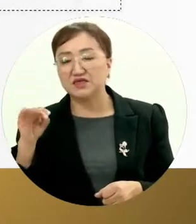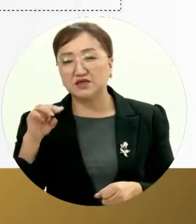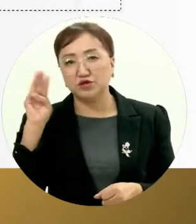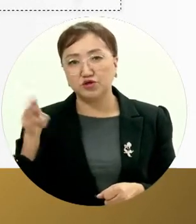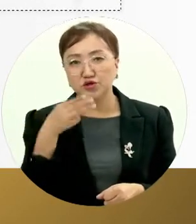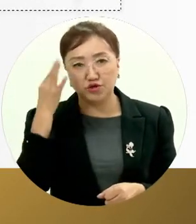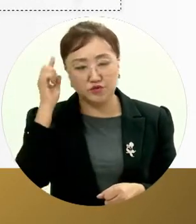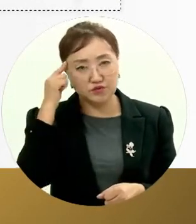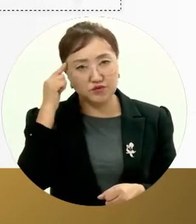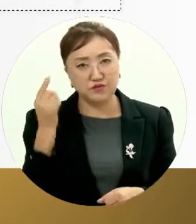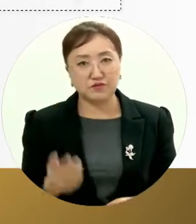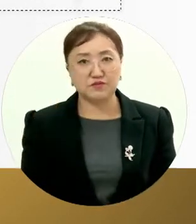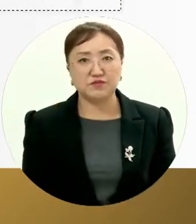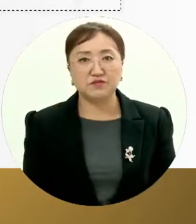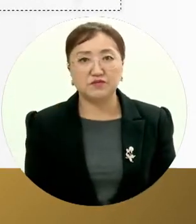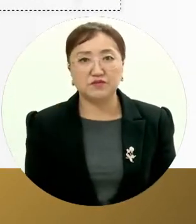үзнэ.